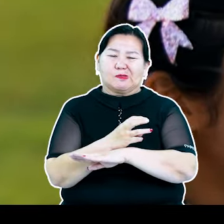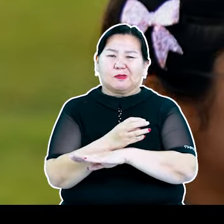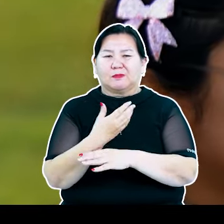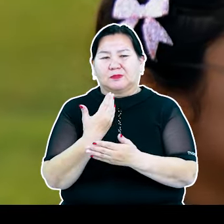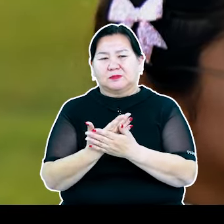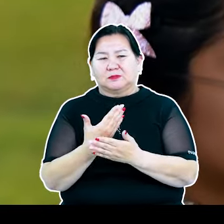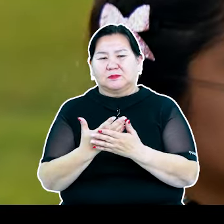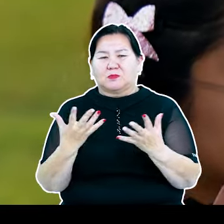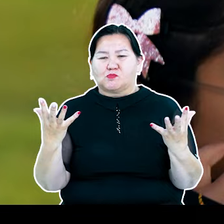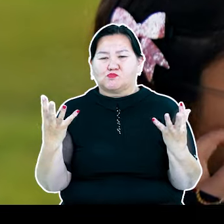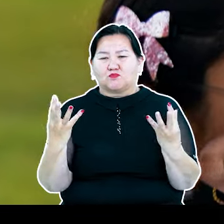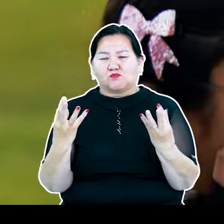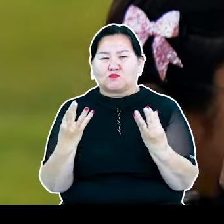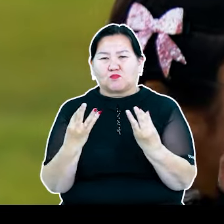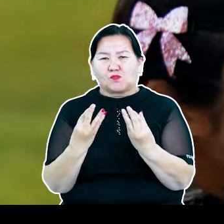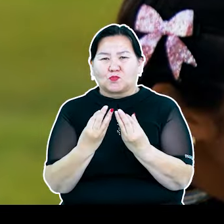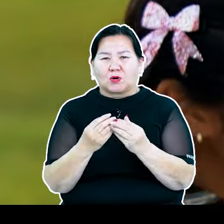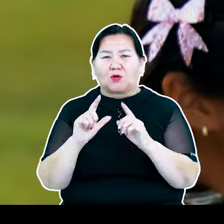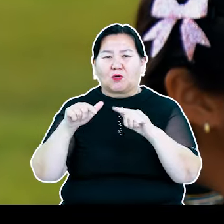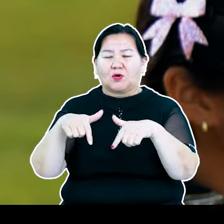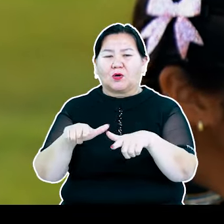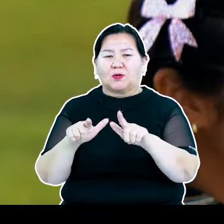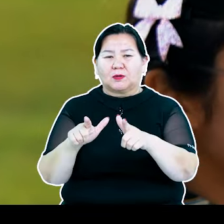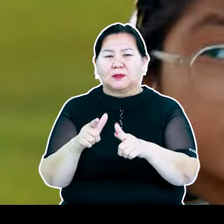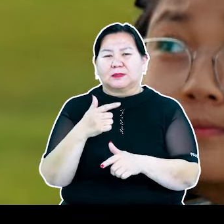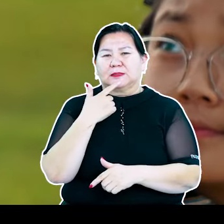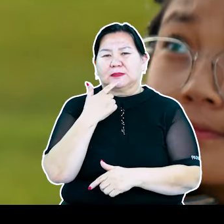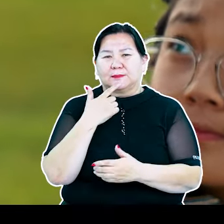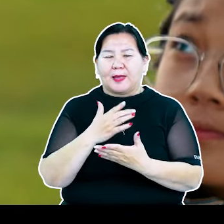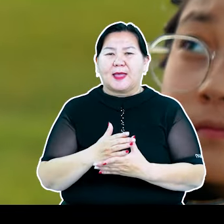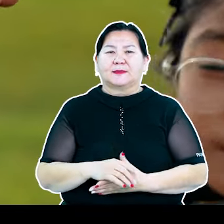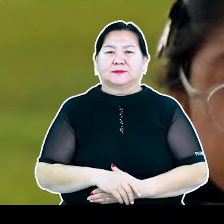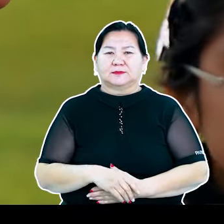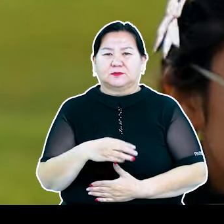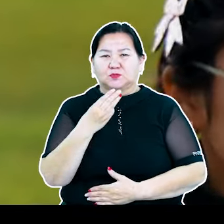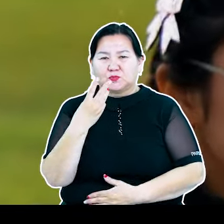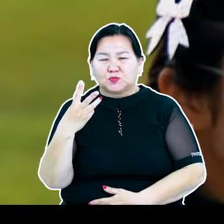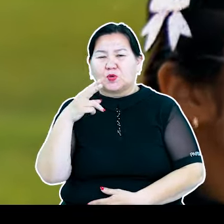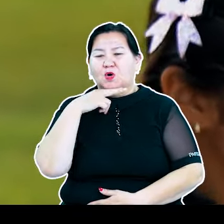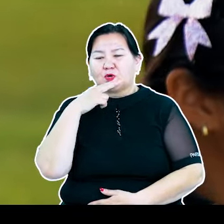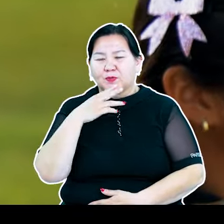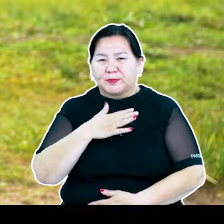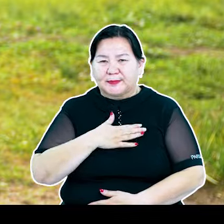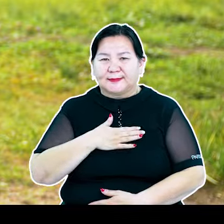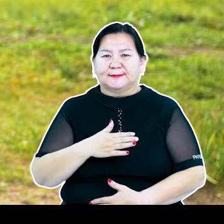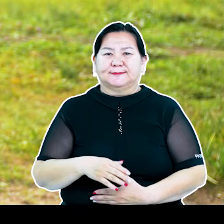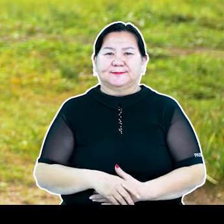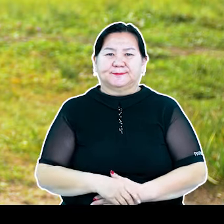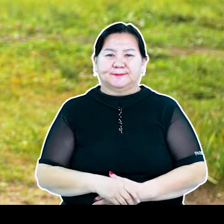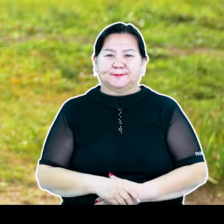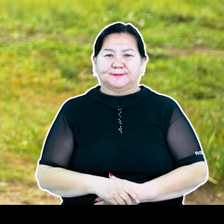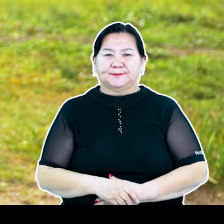багасаад ерөн л бацаахгүй болоод байна шүү охин